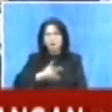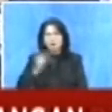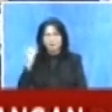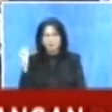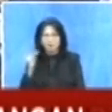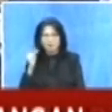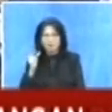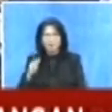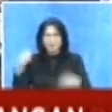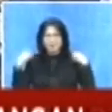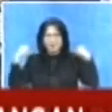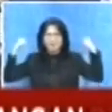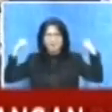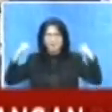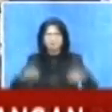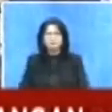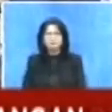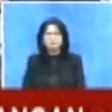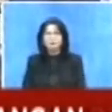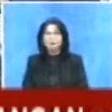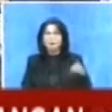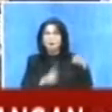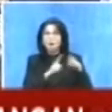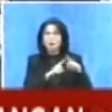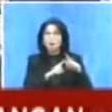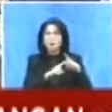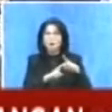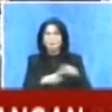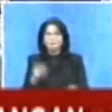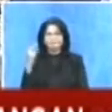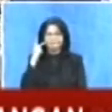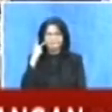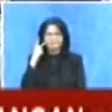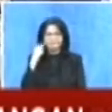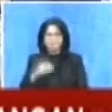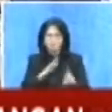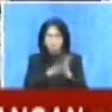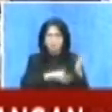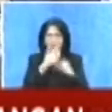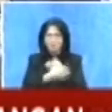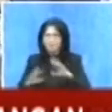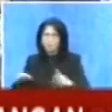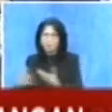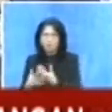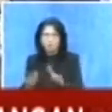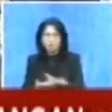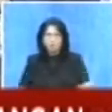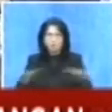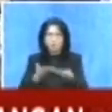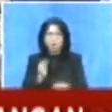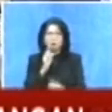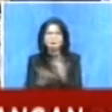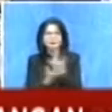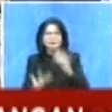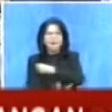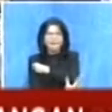sektor kesehatan. Kedua, menjaga keberlanjutan program perlindungan sosial bagi masyarakat